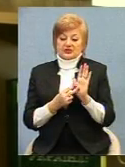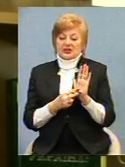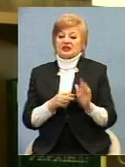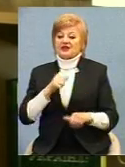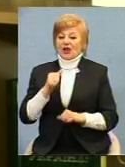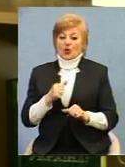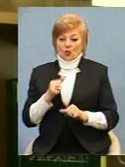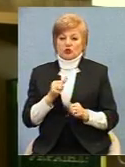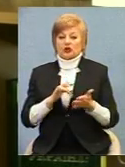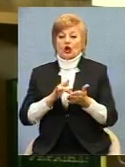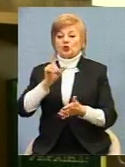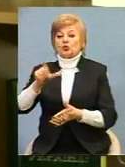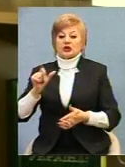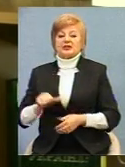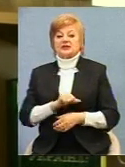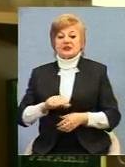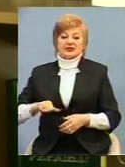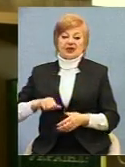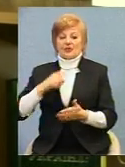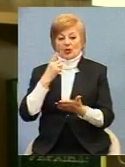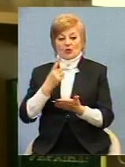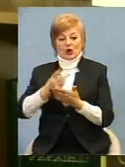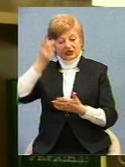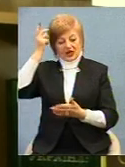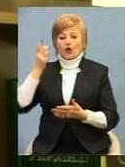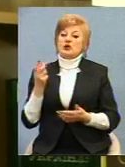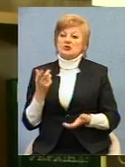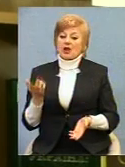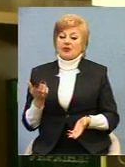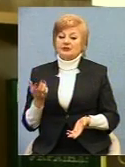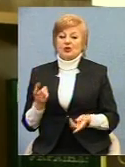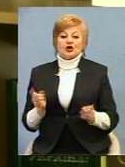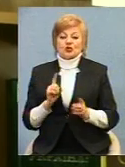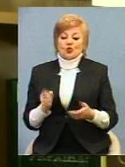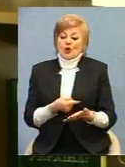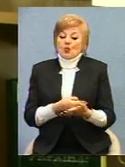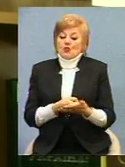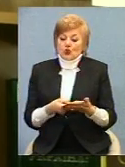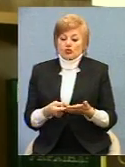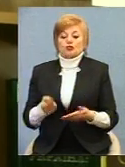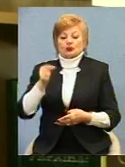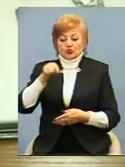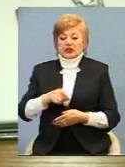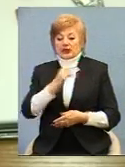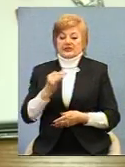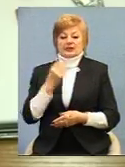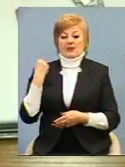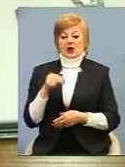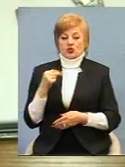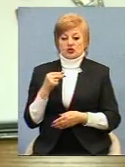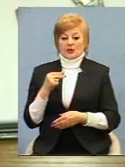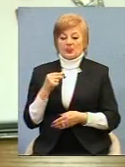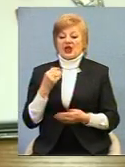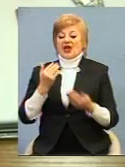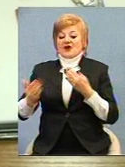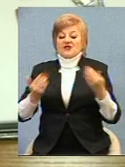1970 года, туристы сами изображали казака, чтобы подчеркнуть, что они именно с Запорожья. Виставку значків